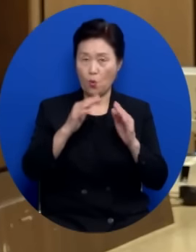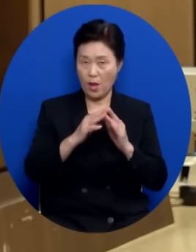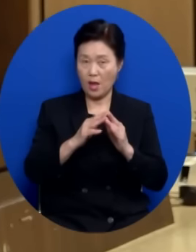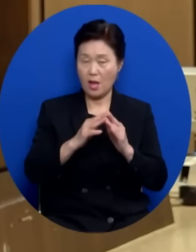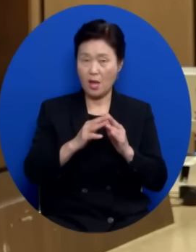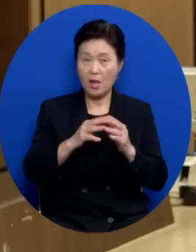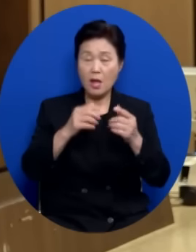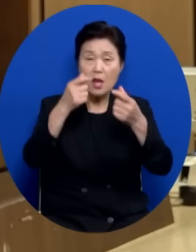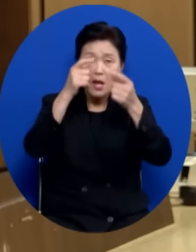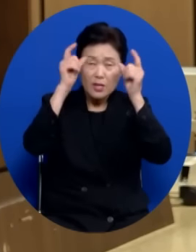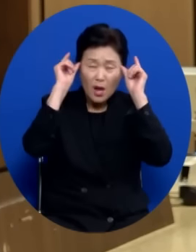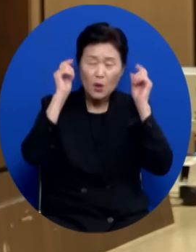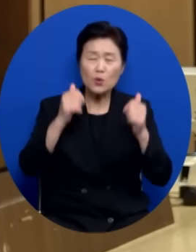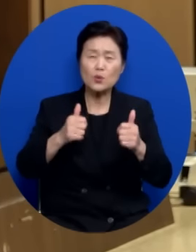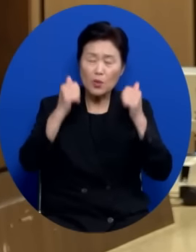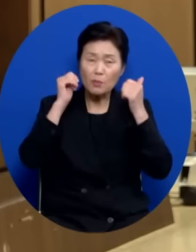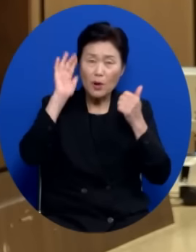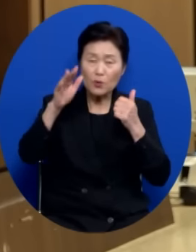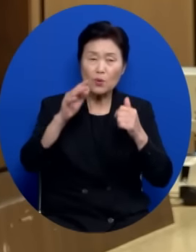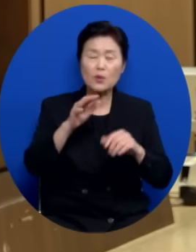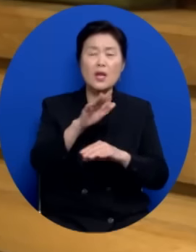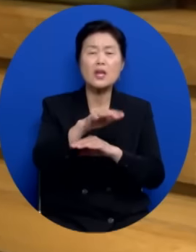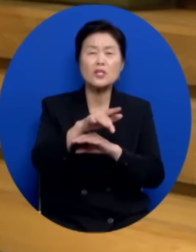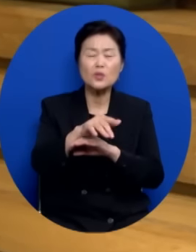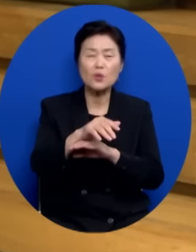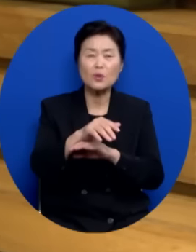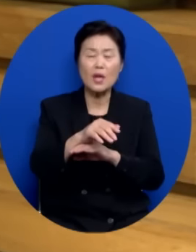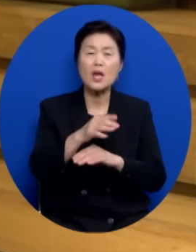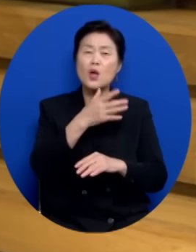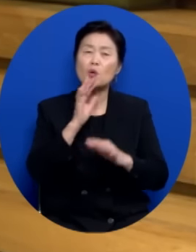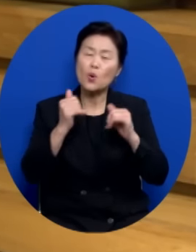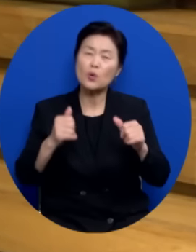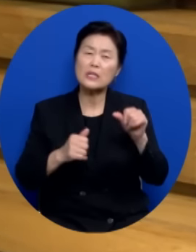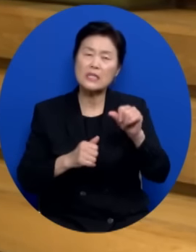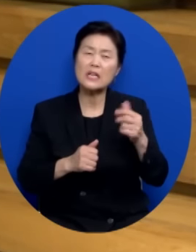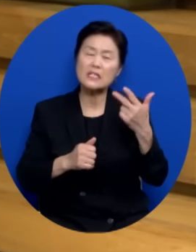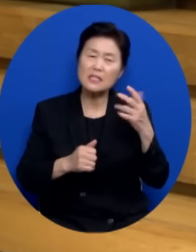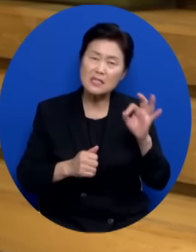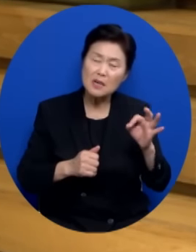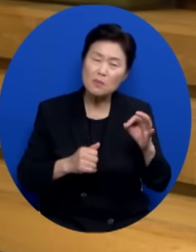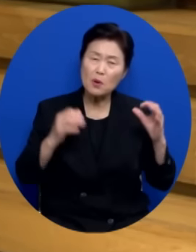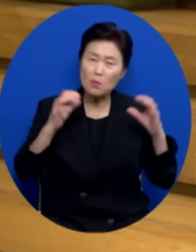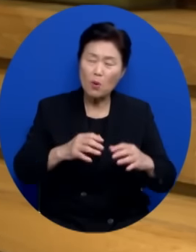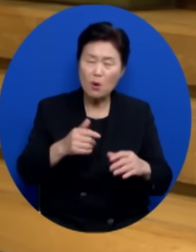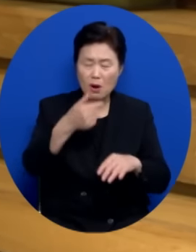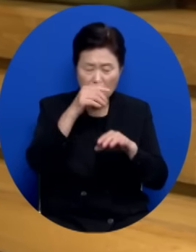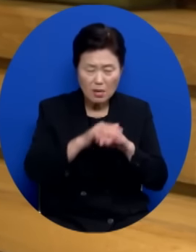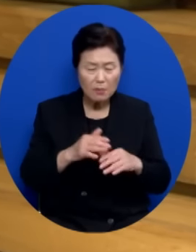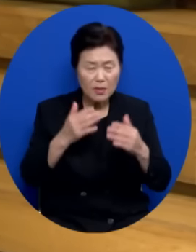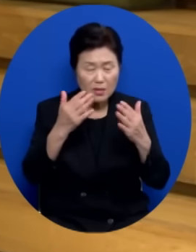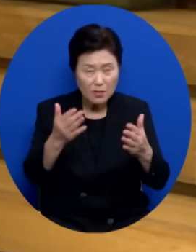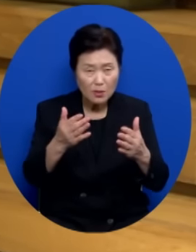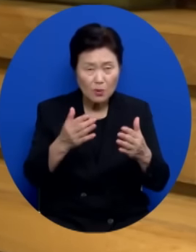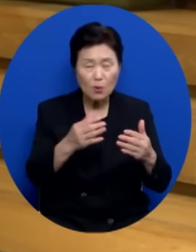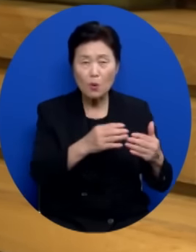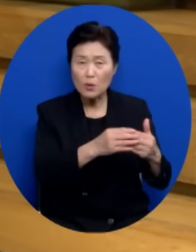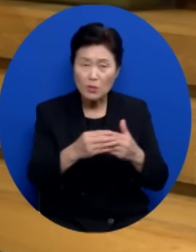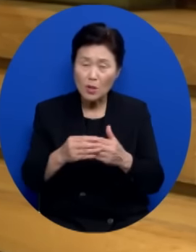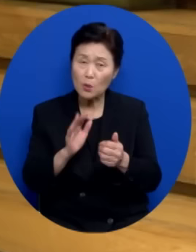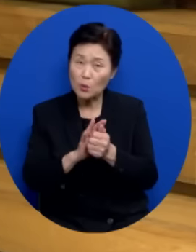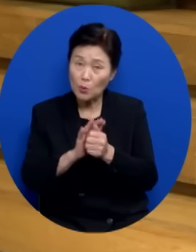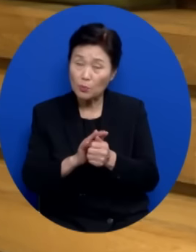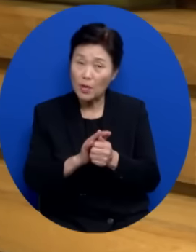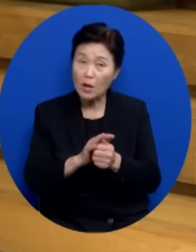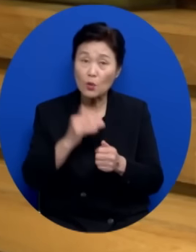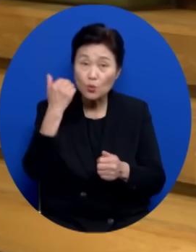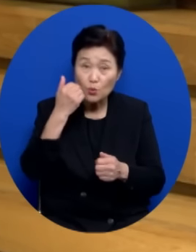대학원까지 나와서 농촌에 5명, 10명 이런 노인들을 모아놓고 함께 예배하고 그들 공동체를 이끌어가는 사람은 다